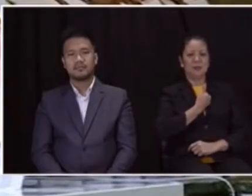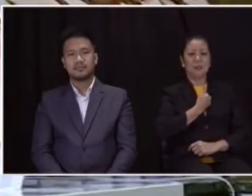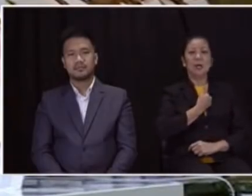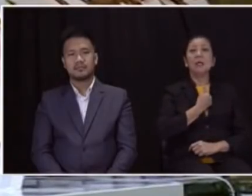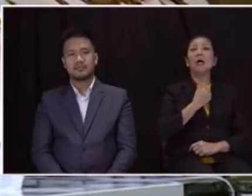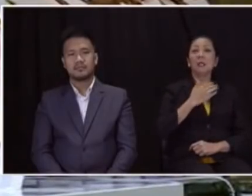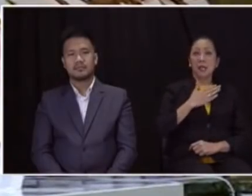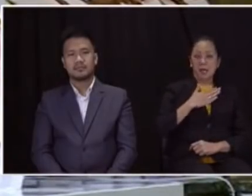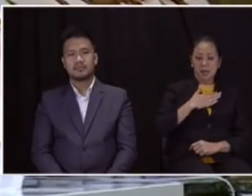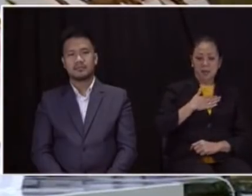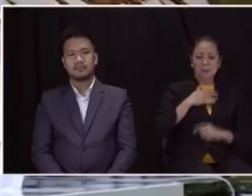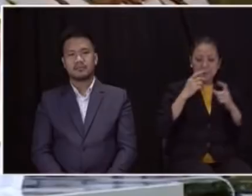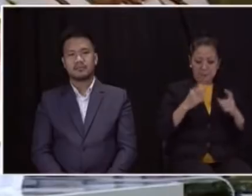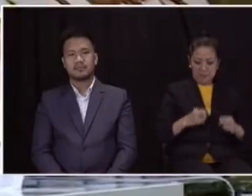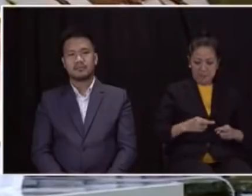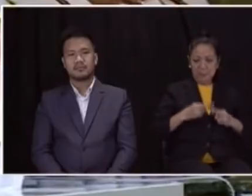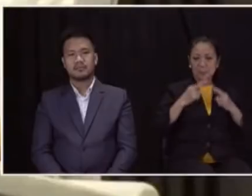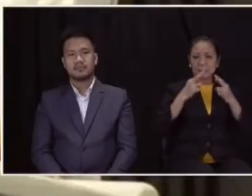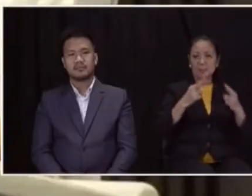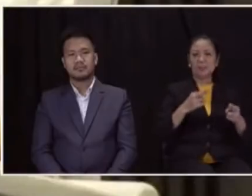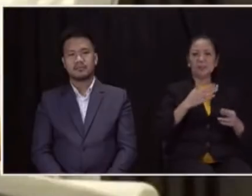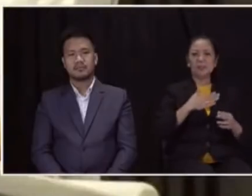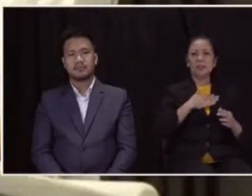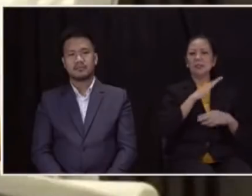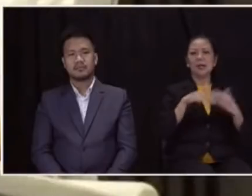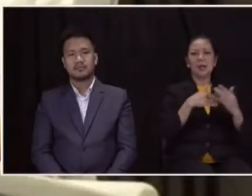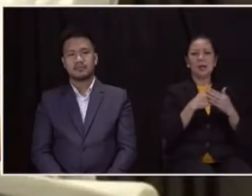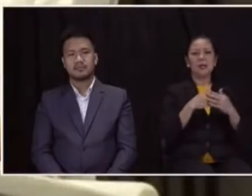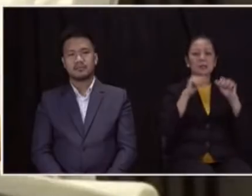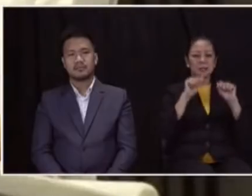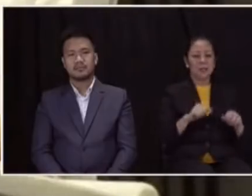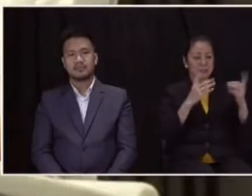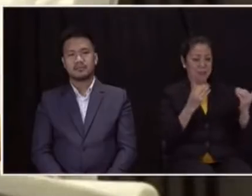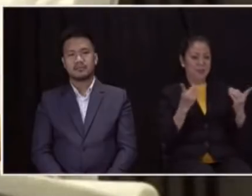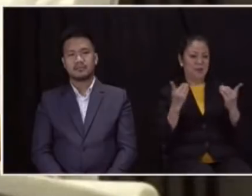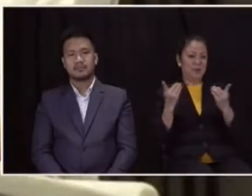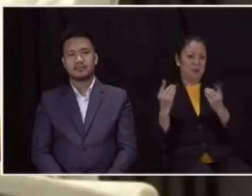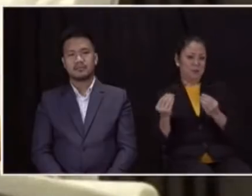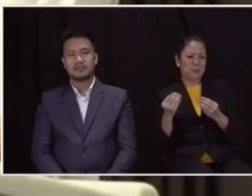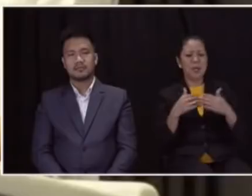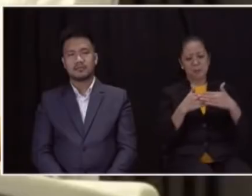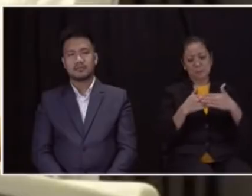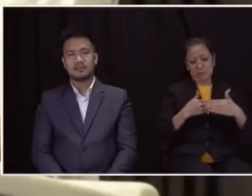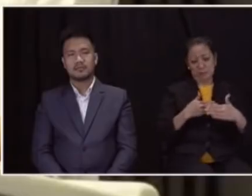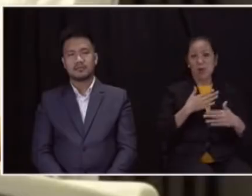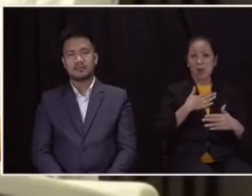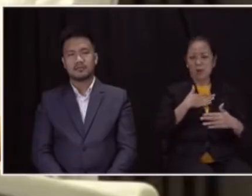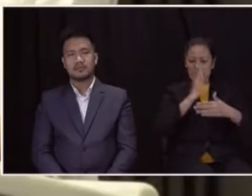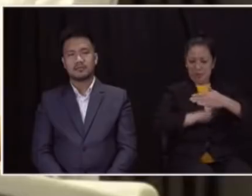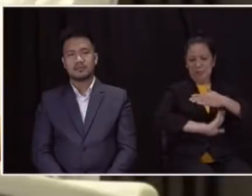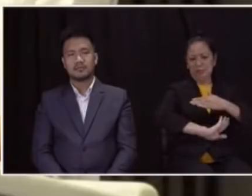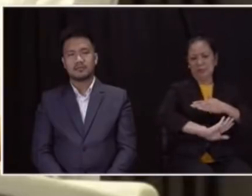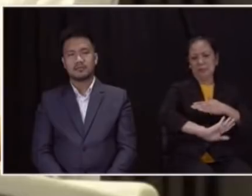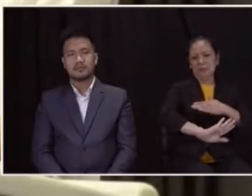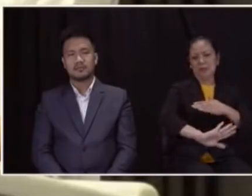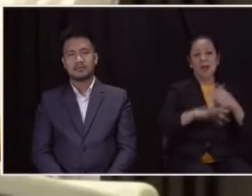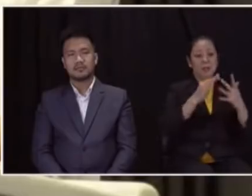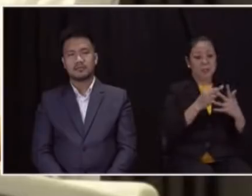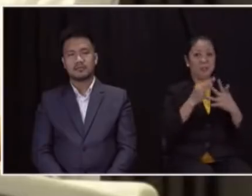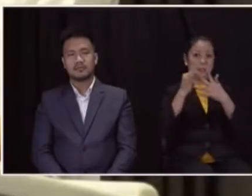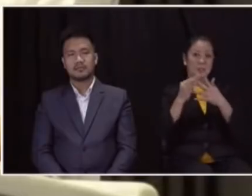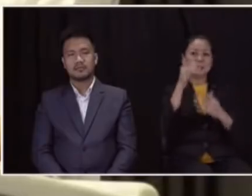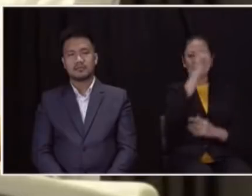ako'y gagantimpalaan sa aking nakayanan. Bago pa ako ipanganak, ay hinirang na